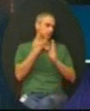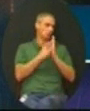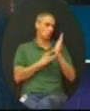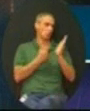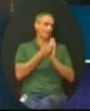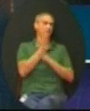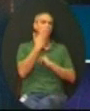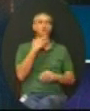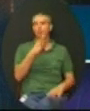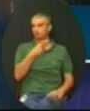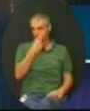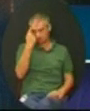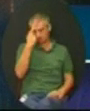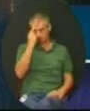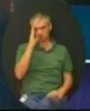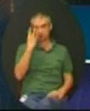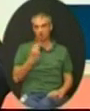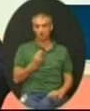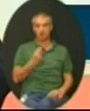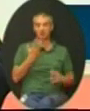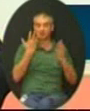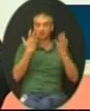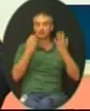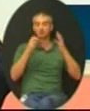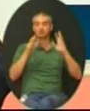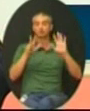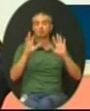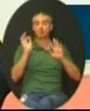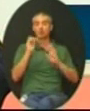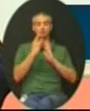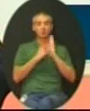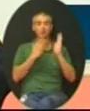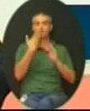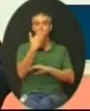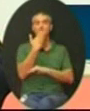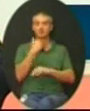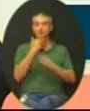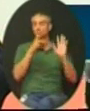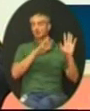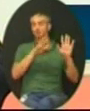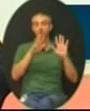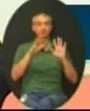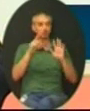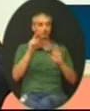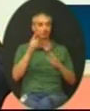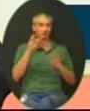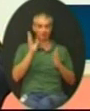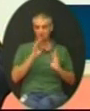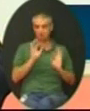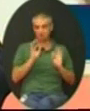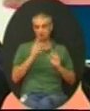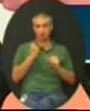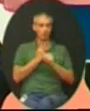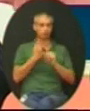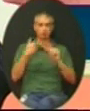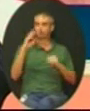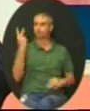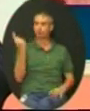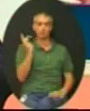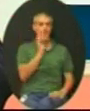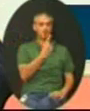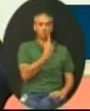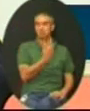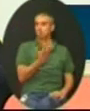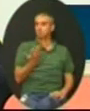אני רוצה להזכיר, אתה יודע היטב ש-98% מהחוקים במדינת ישראל, או 99.9, אתה באמת יכול להעביר אותם ברוב של